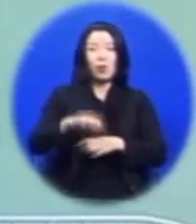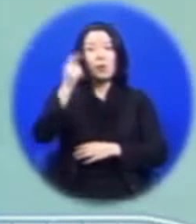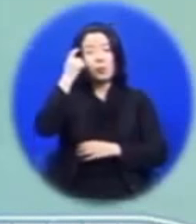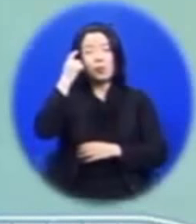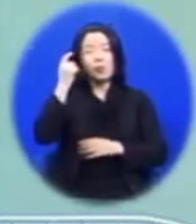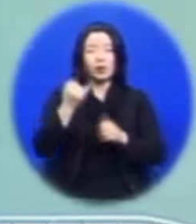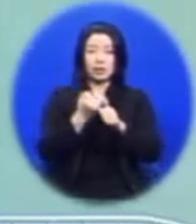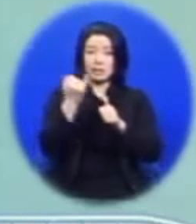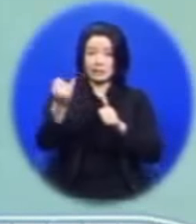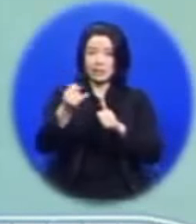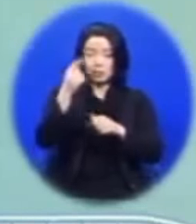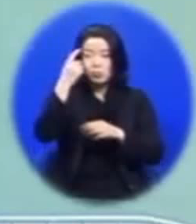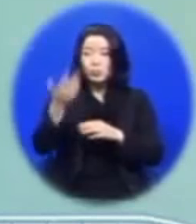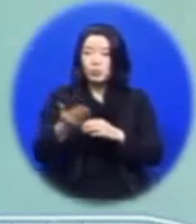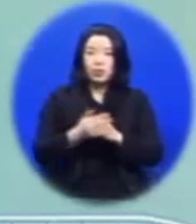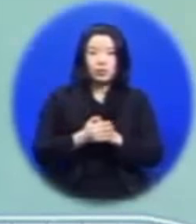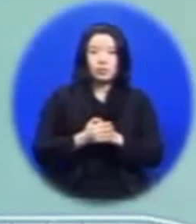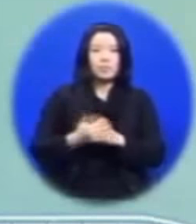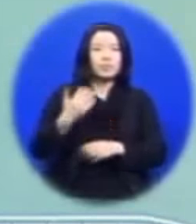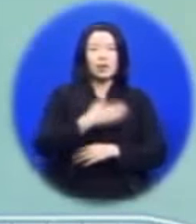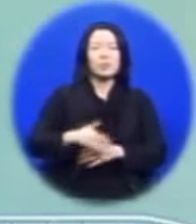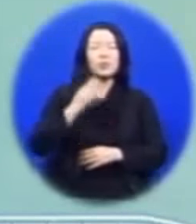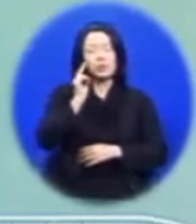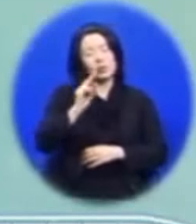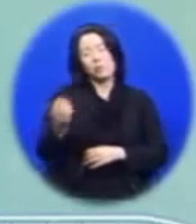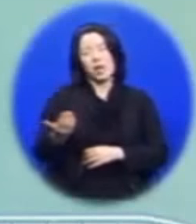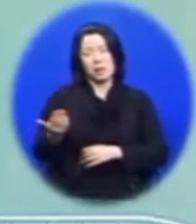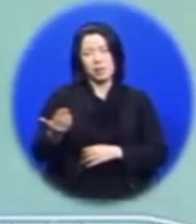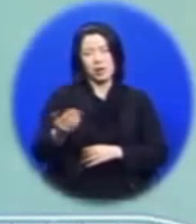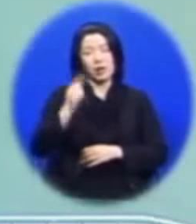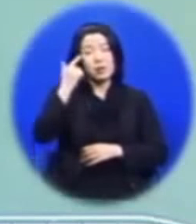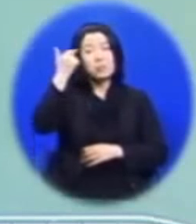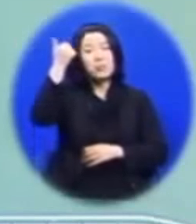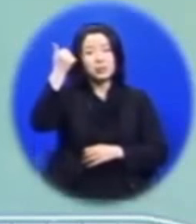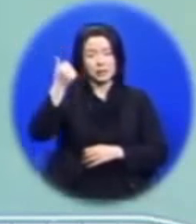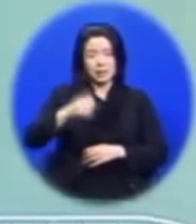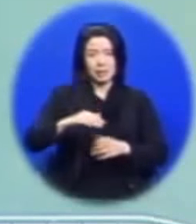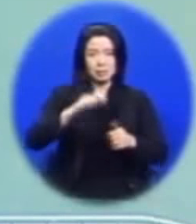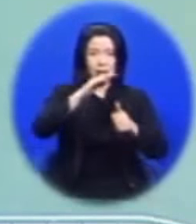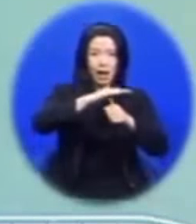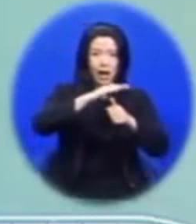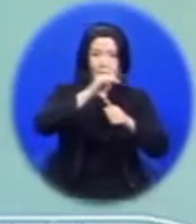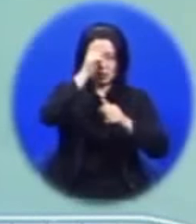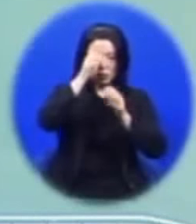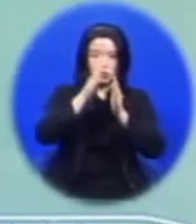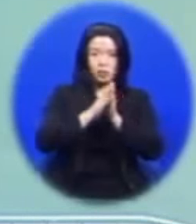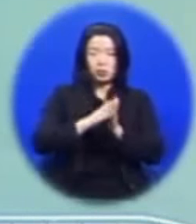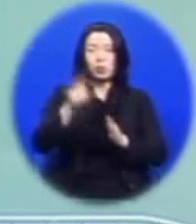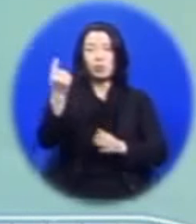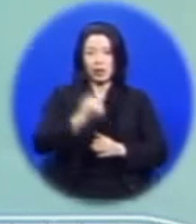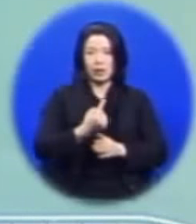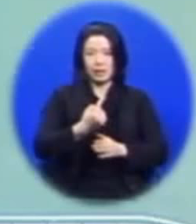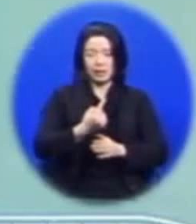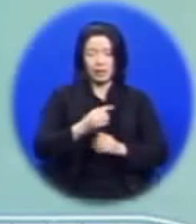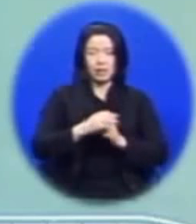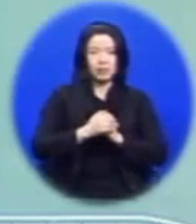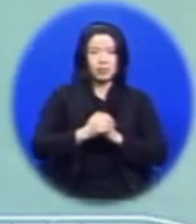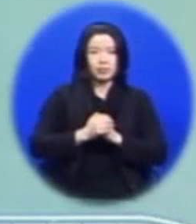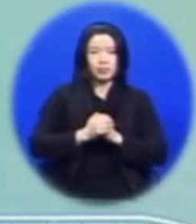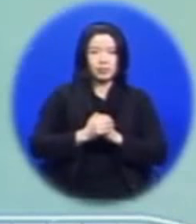사모님이 나가 보니까 몸이 너무 아파서 목사님 안수기도 받으려고 사태까지 왔다는